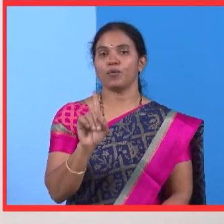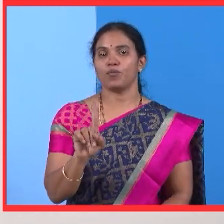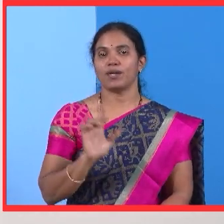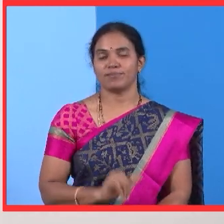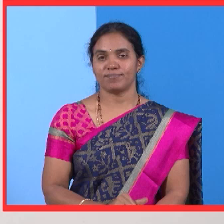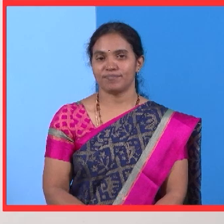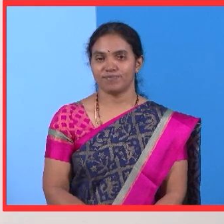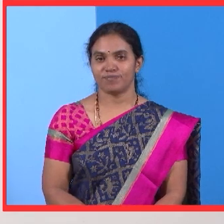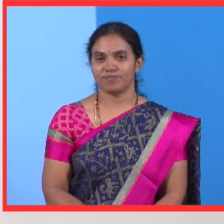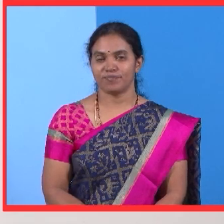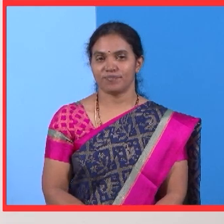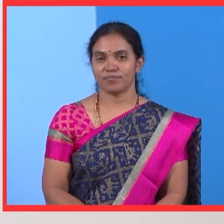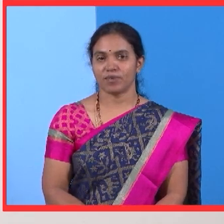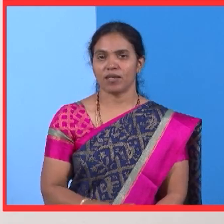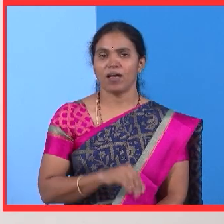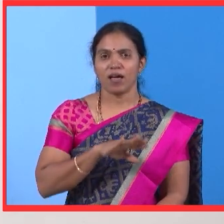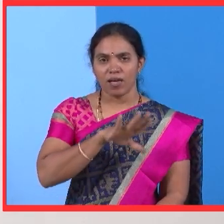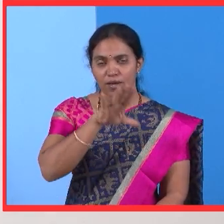ஒன், இதுதான் விதி.